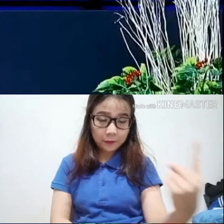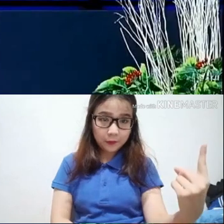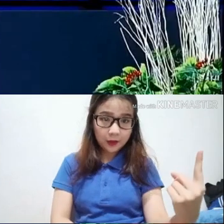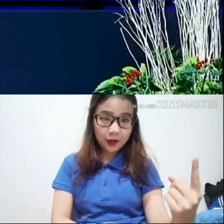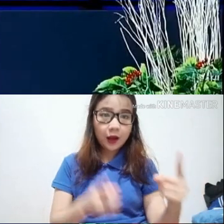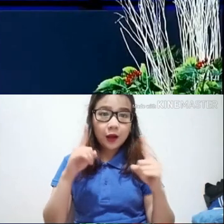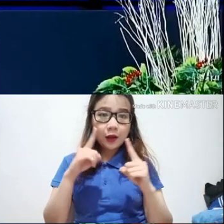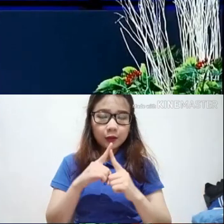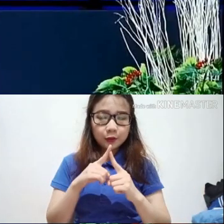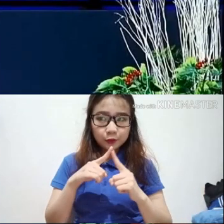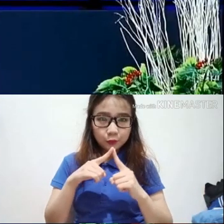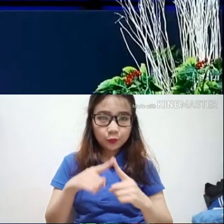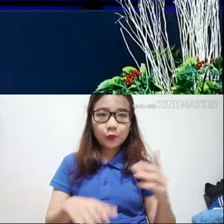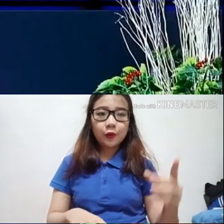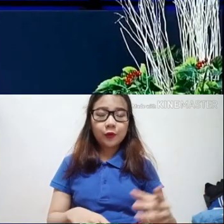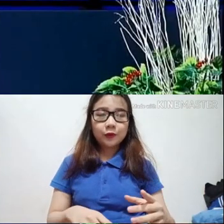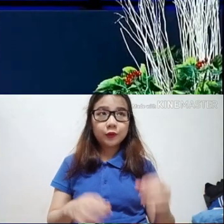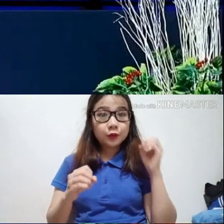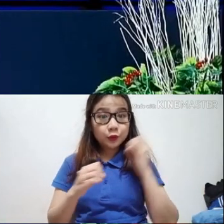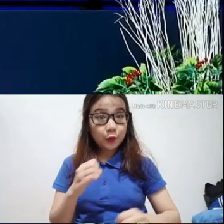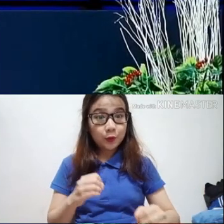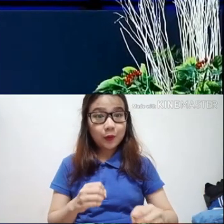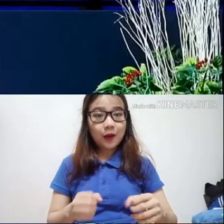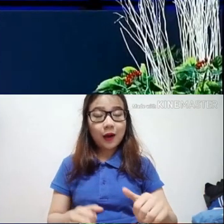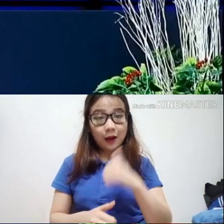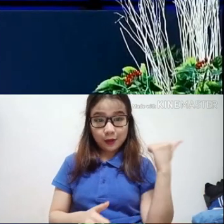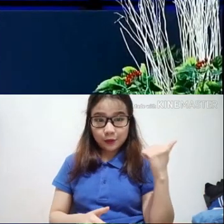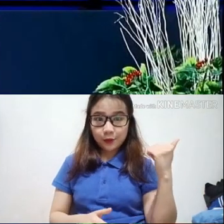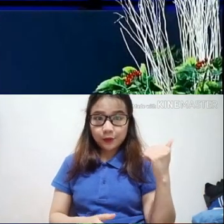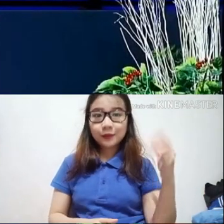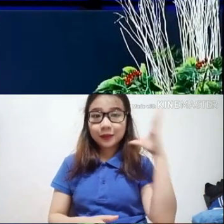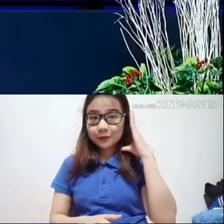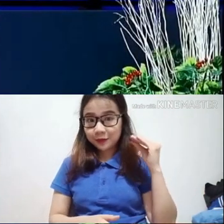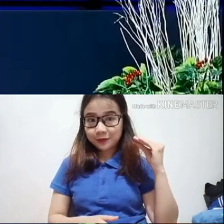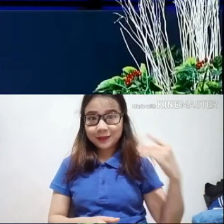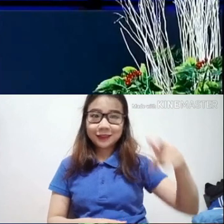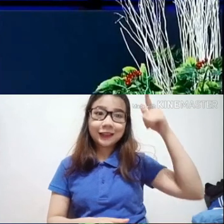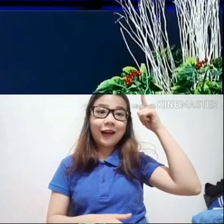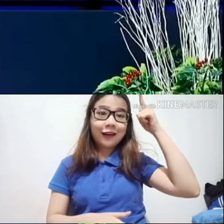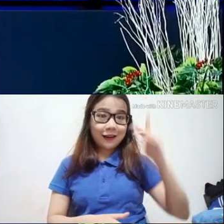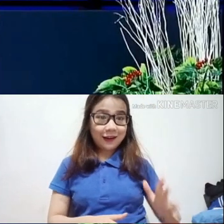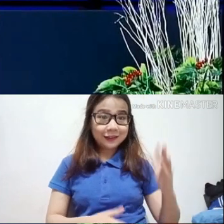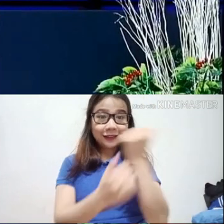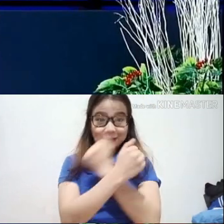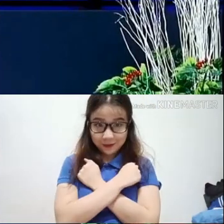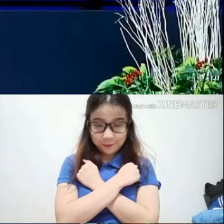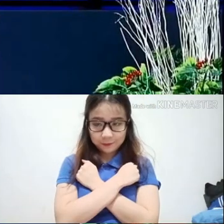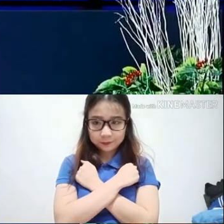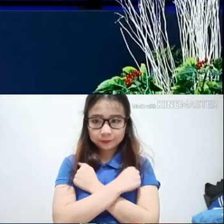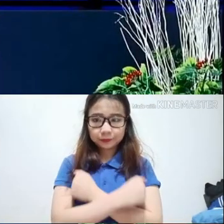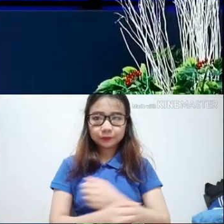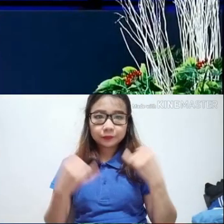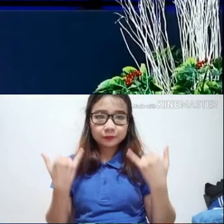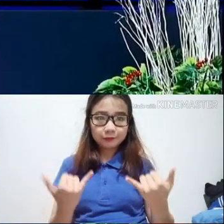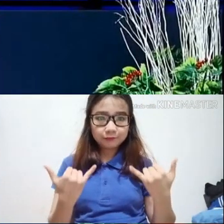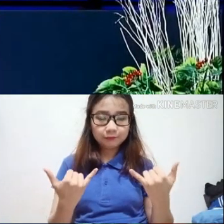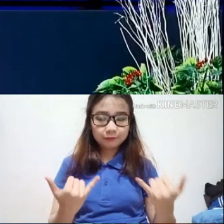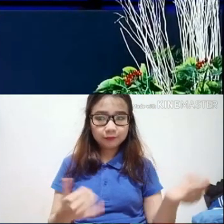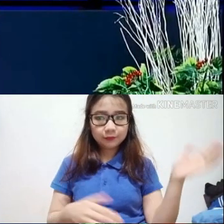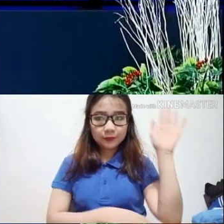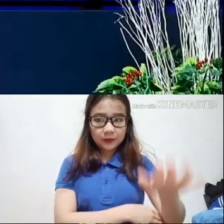ay nice din po naming sabihin sa inyo that you can still keep on giving your tithes and your offerings. Iba't ibang pamamaraan